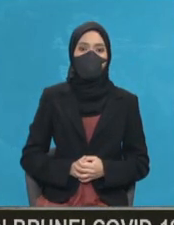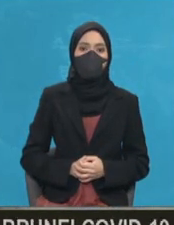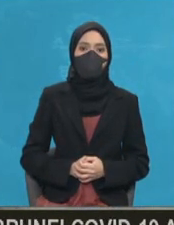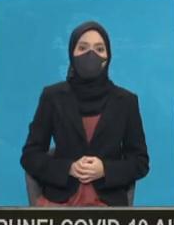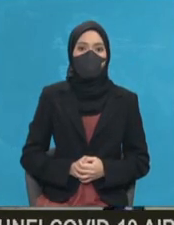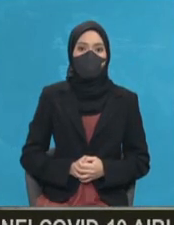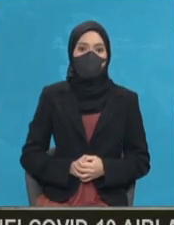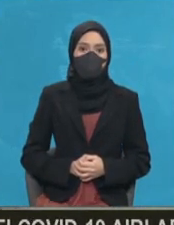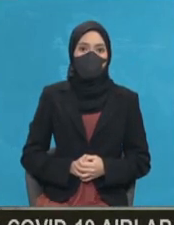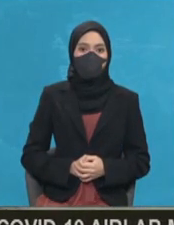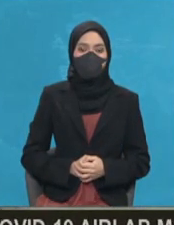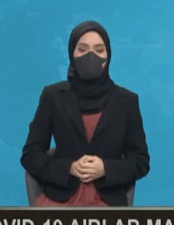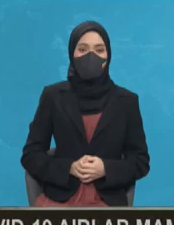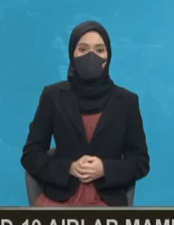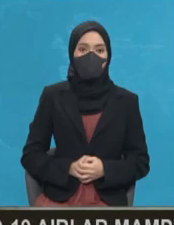Hai